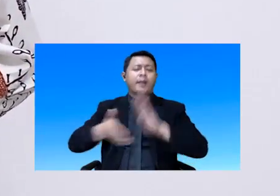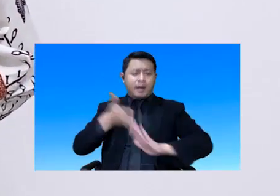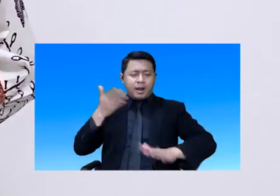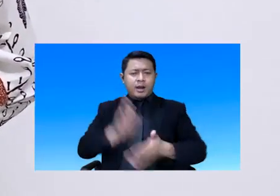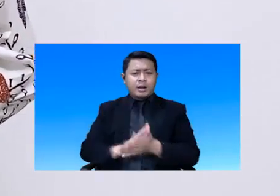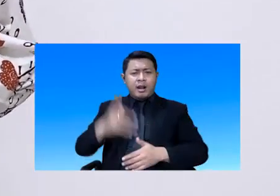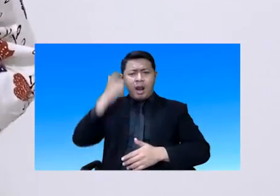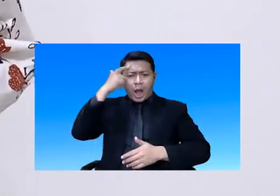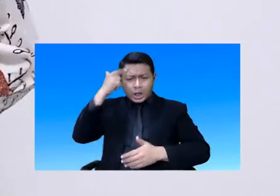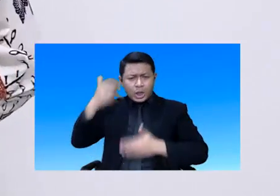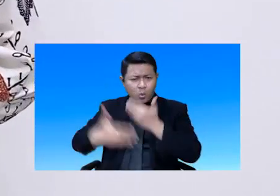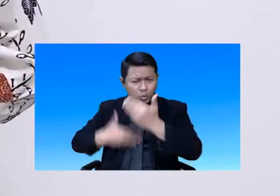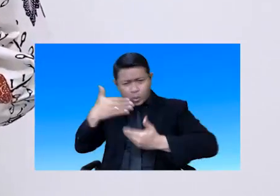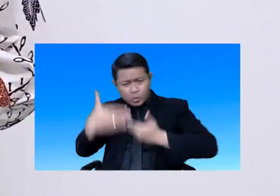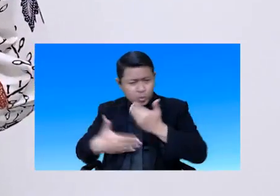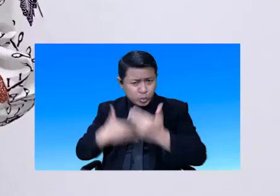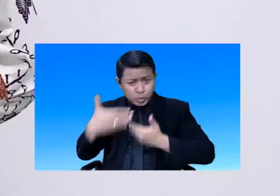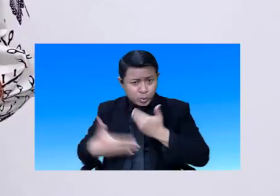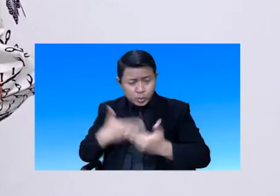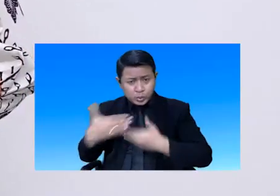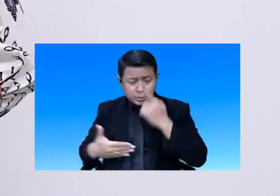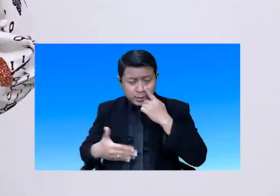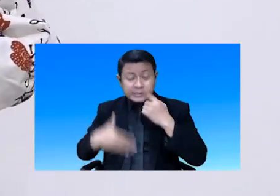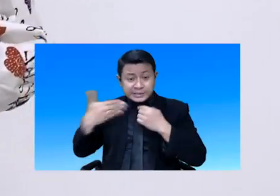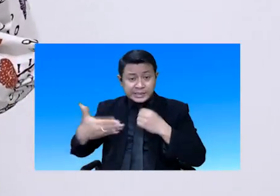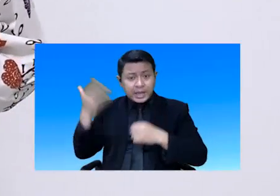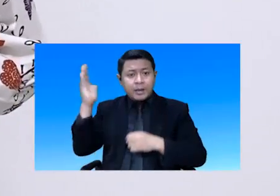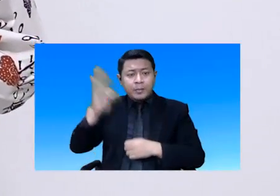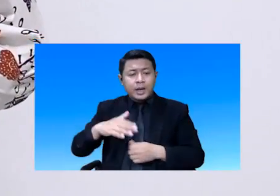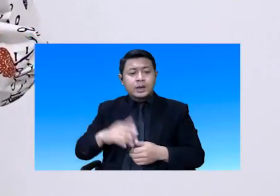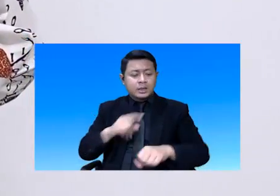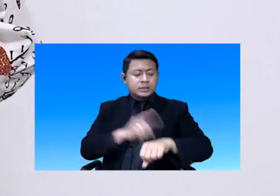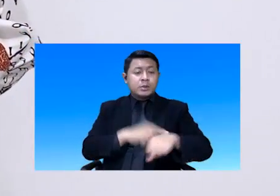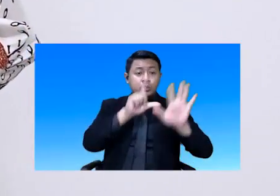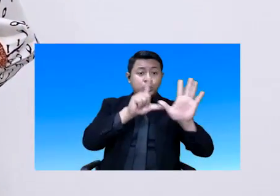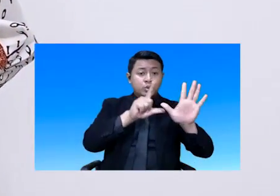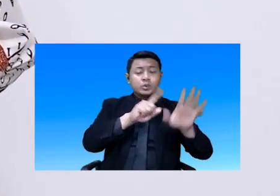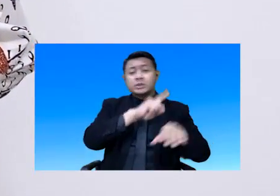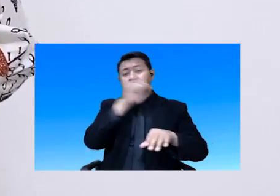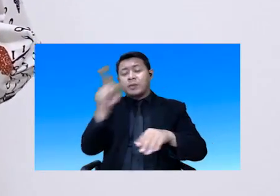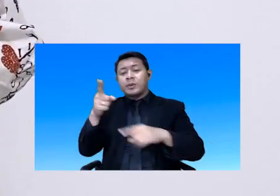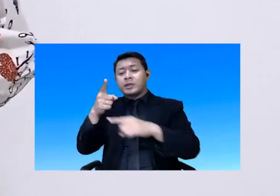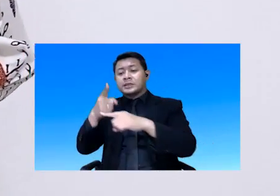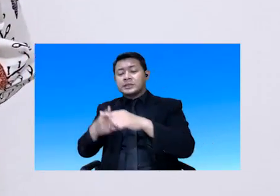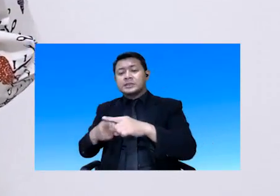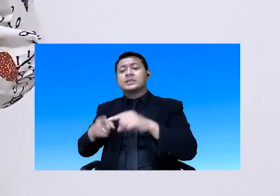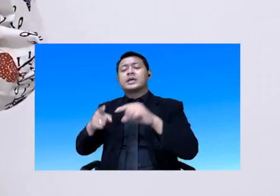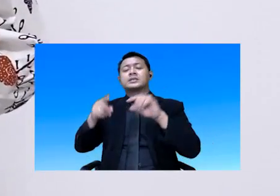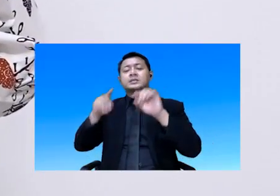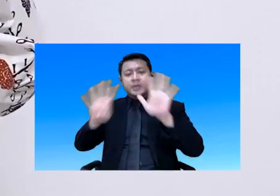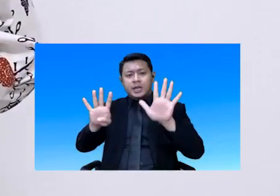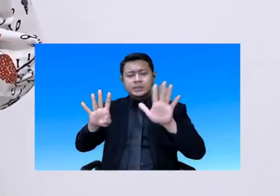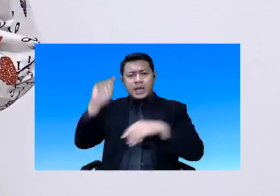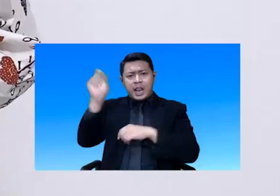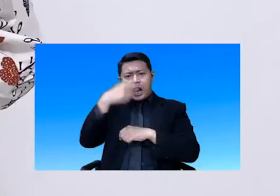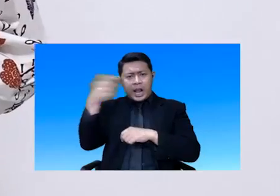latihan rutin yang saya harus jalani adalah setiap hari. Pukul 7 sampai pukul 8:30 saya harus